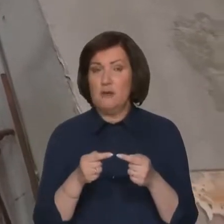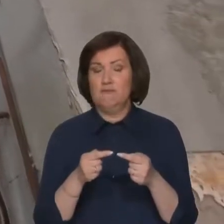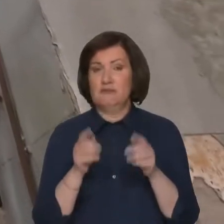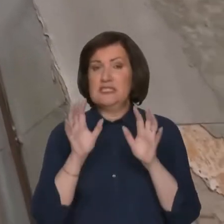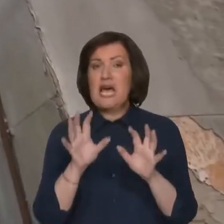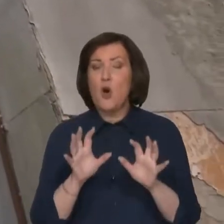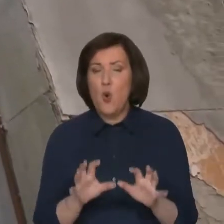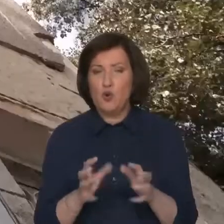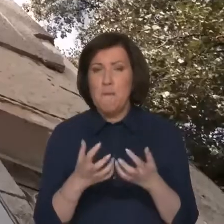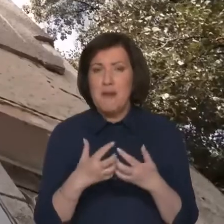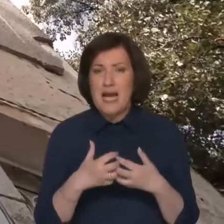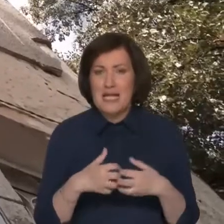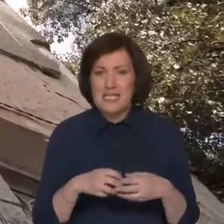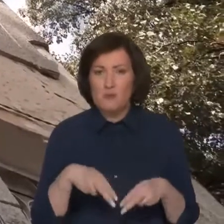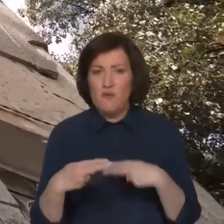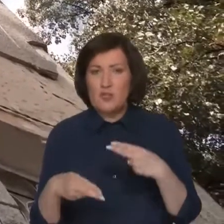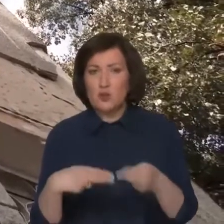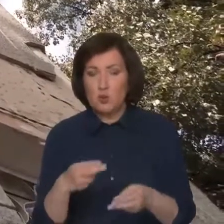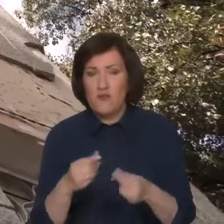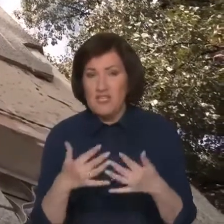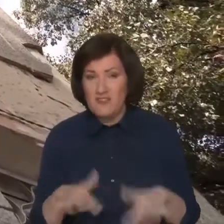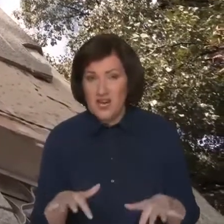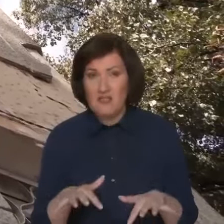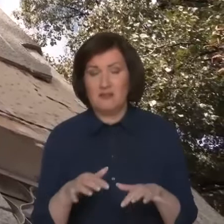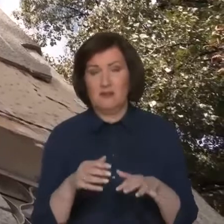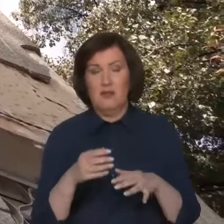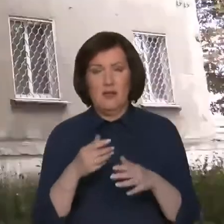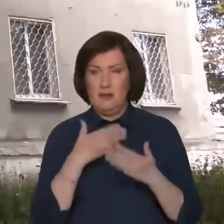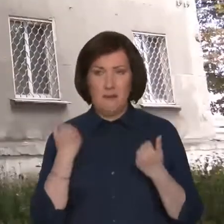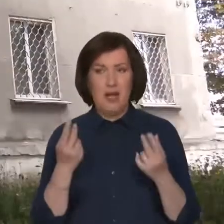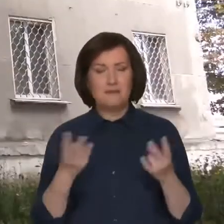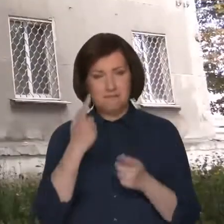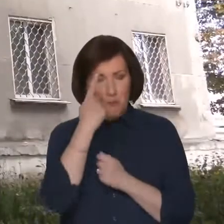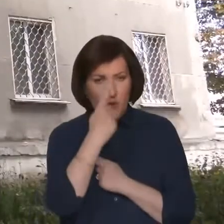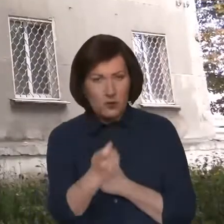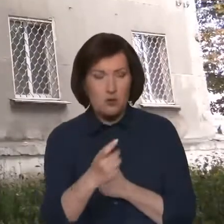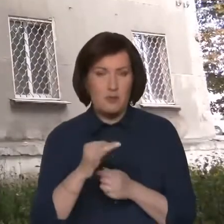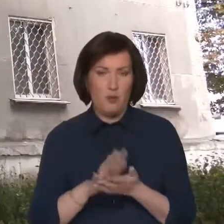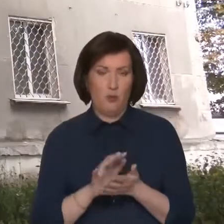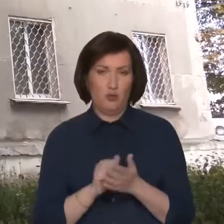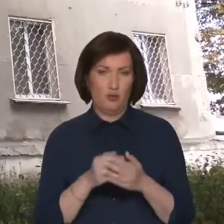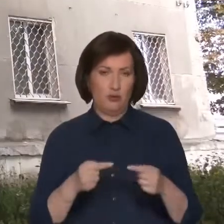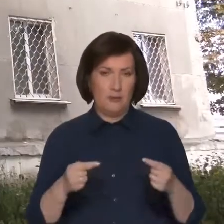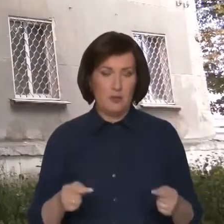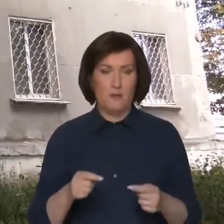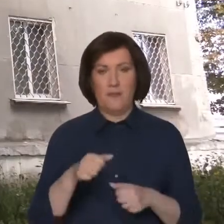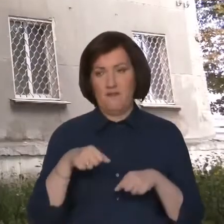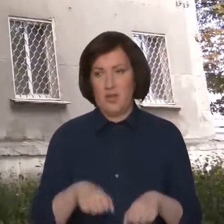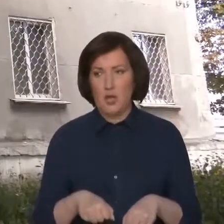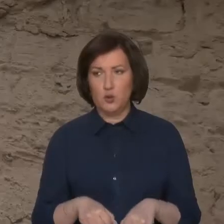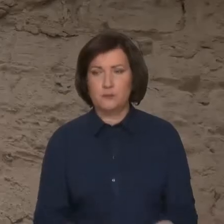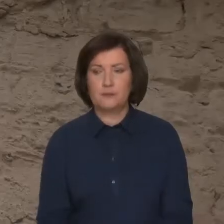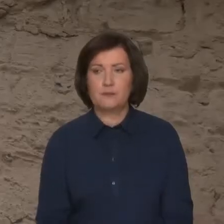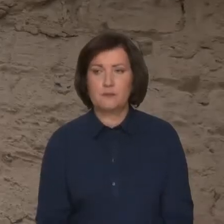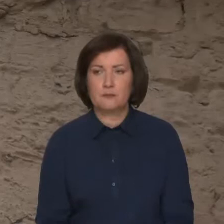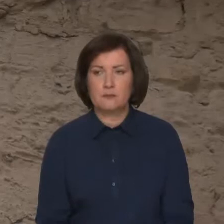визначеного законом механізму відшкодування втрат ще немає, але перш за все потрібно повідомити про пошкоджене майно місцеву владу.